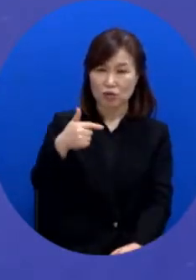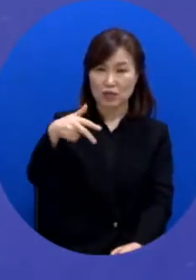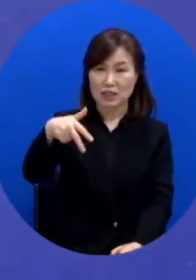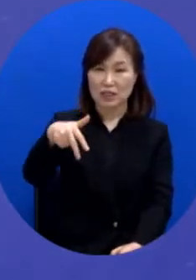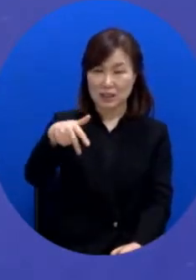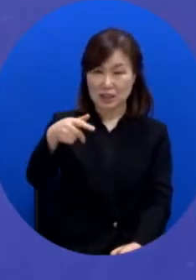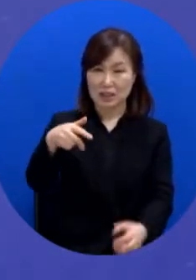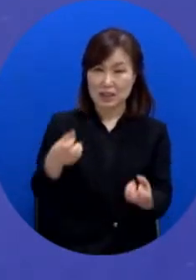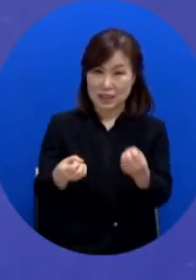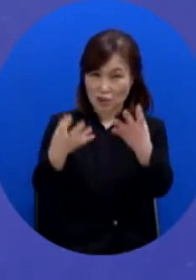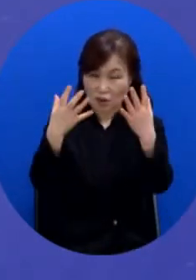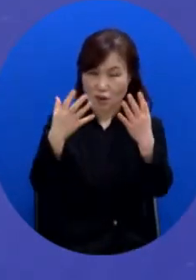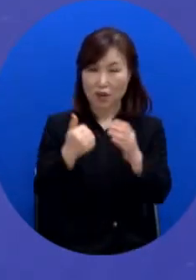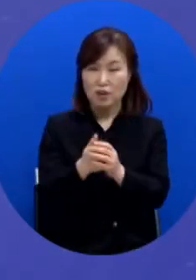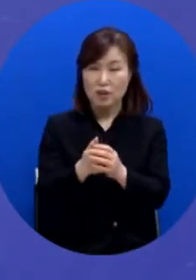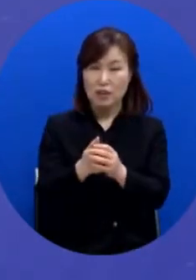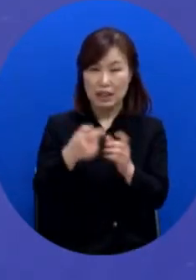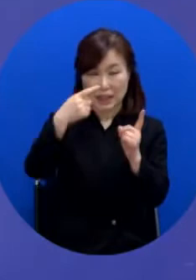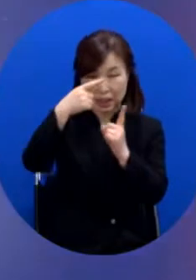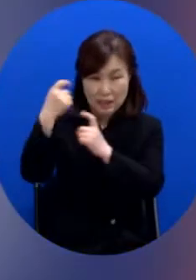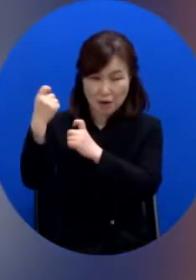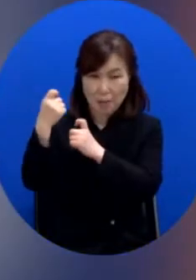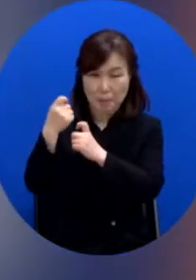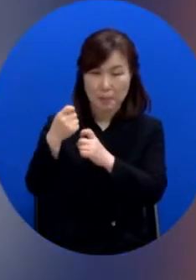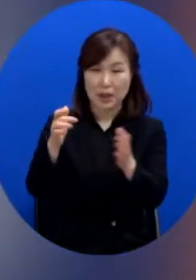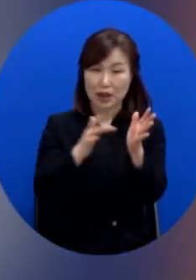함께한 마지막 7일을 개최합니다